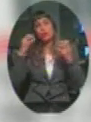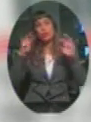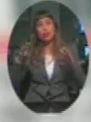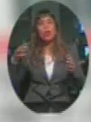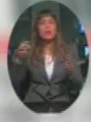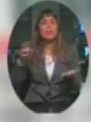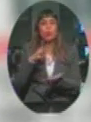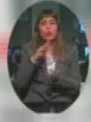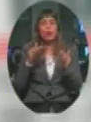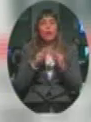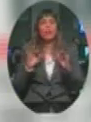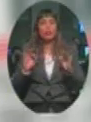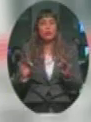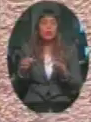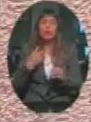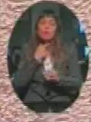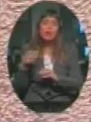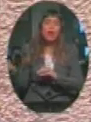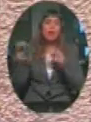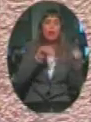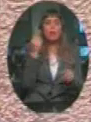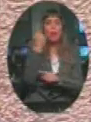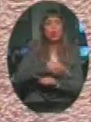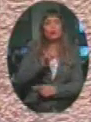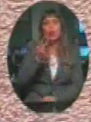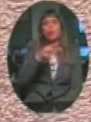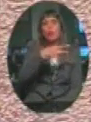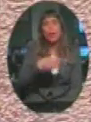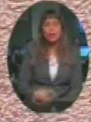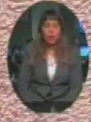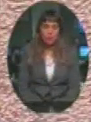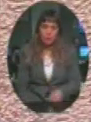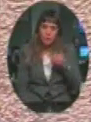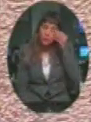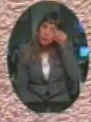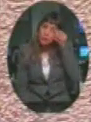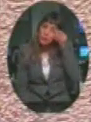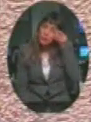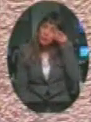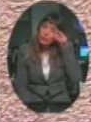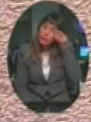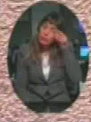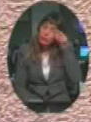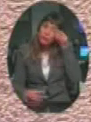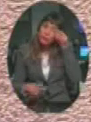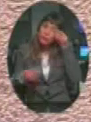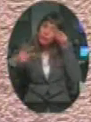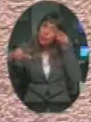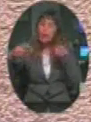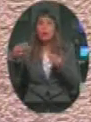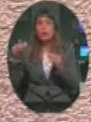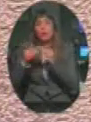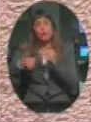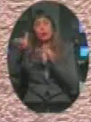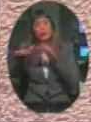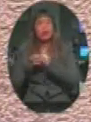הרשמי, נאלצנו לעבור למלון שרטון פלאזה. פינו אותך מהמעון ונאלצת לעבור לסוויטה. מרגיש יותר